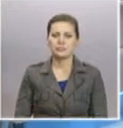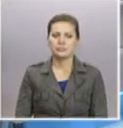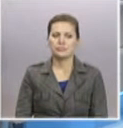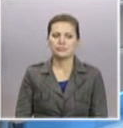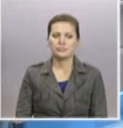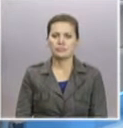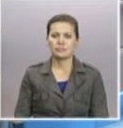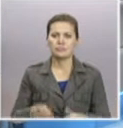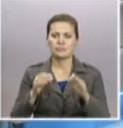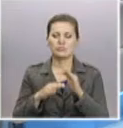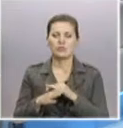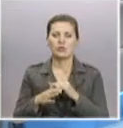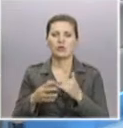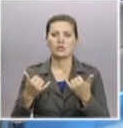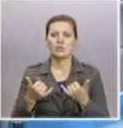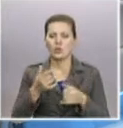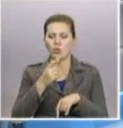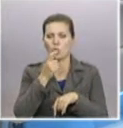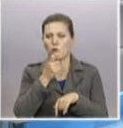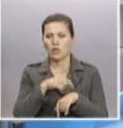қатысты болса, метрода қазіргі таңда